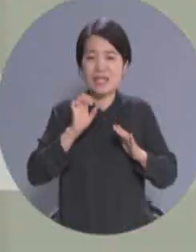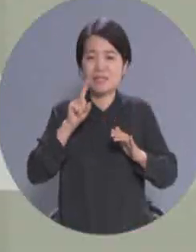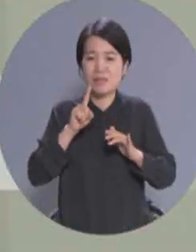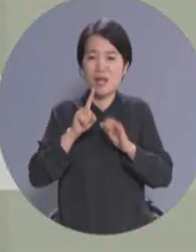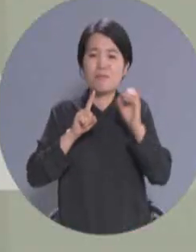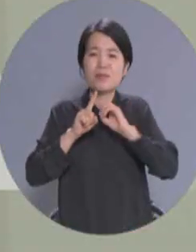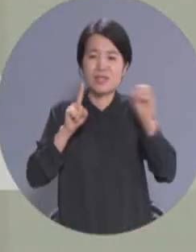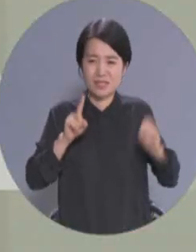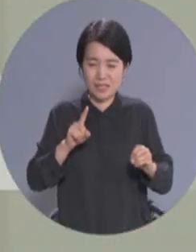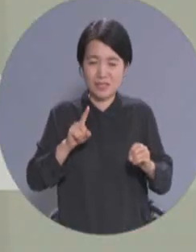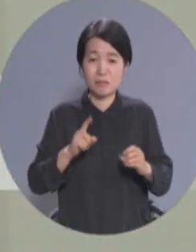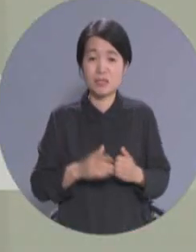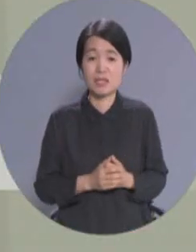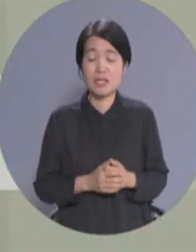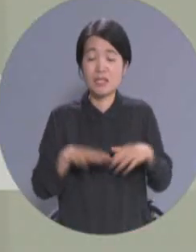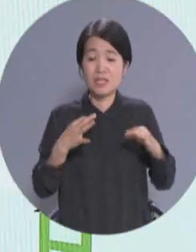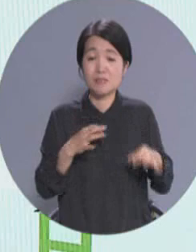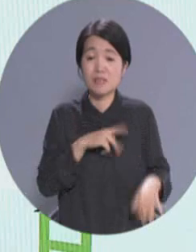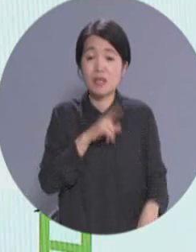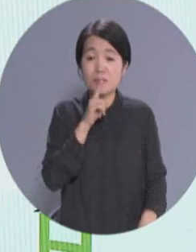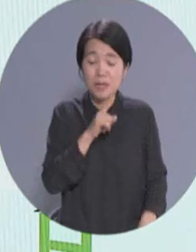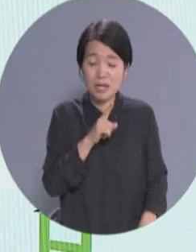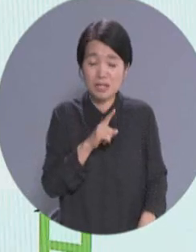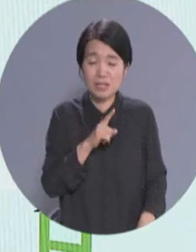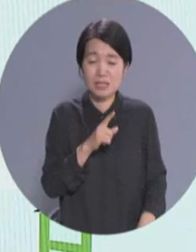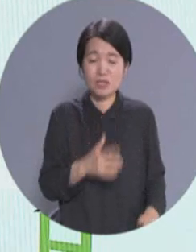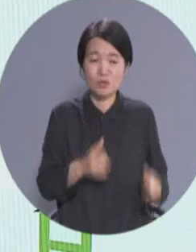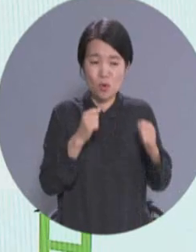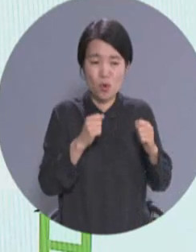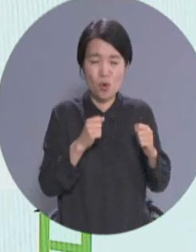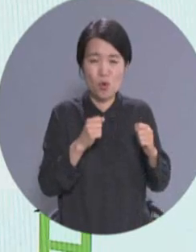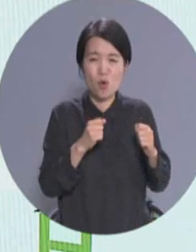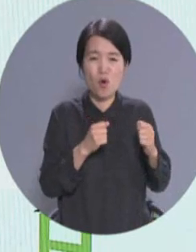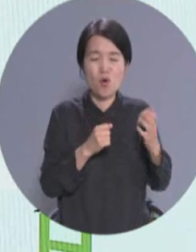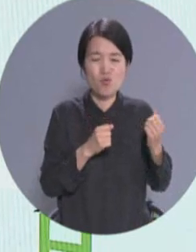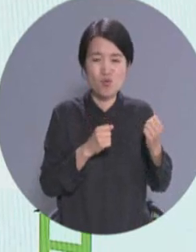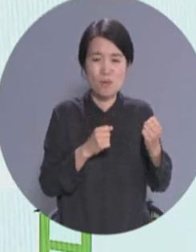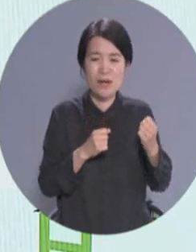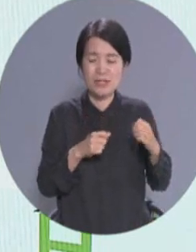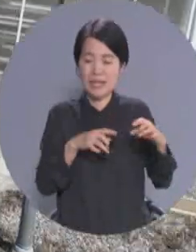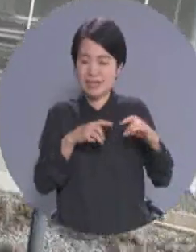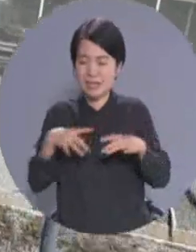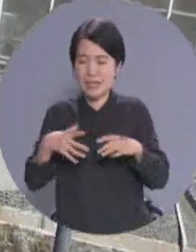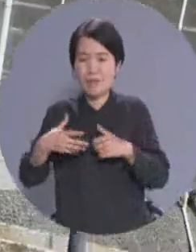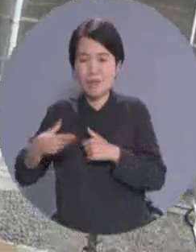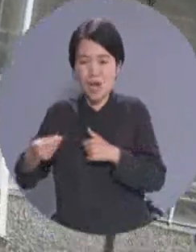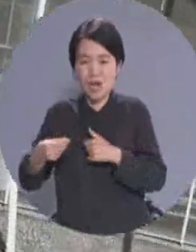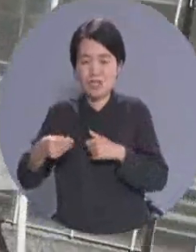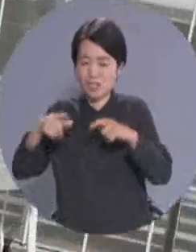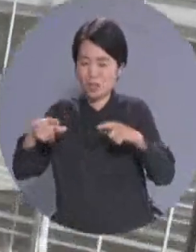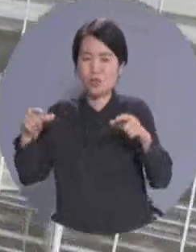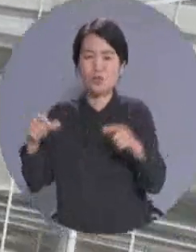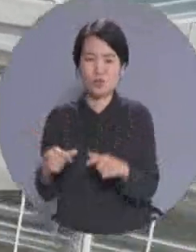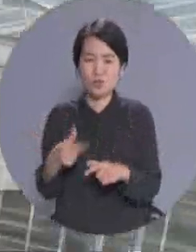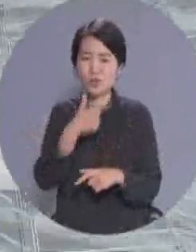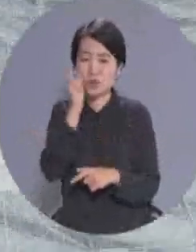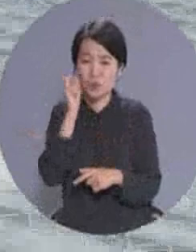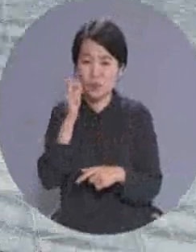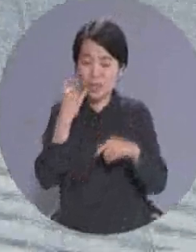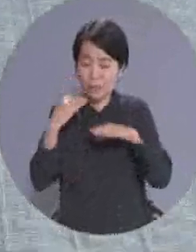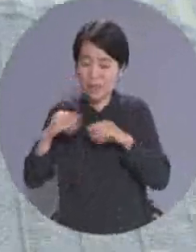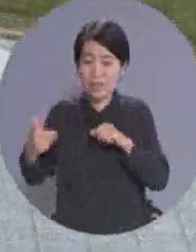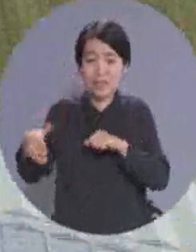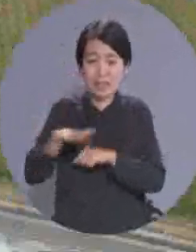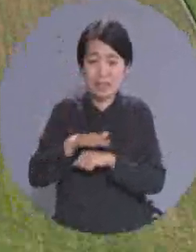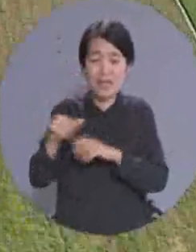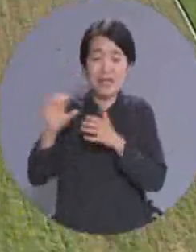머무르고 있습니다 김의원은 수료생 규모에 비해 임대형 지자체에서 간척지 농지